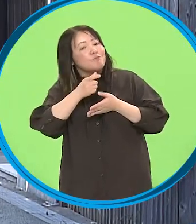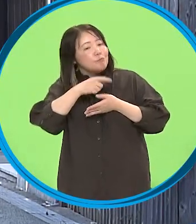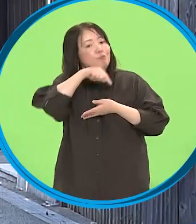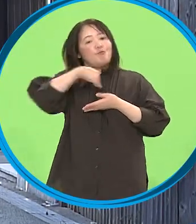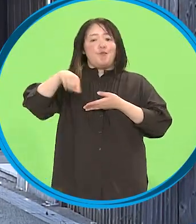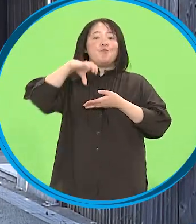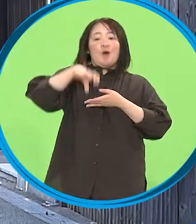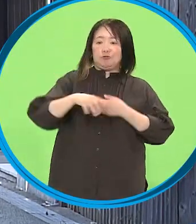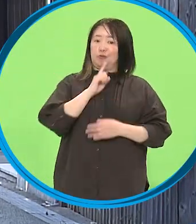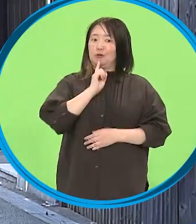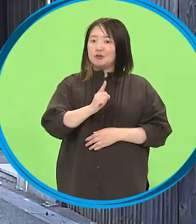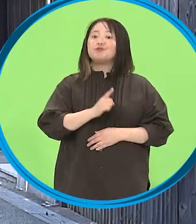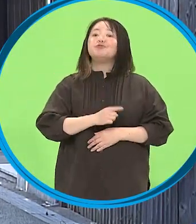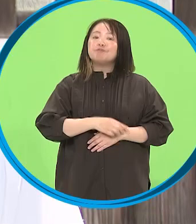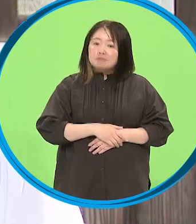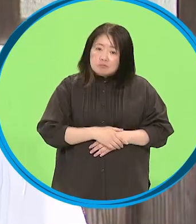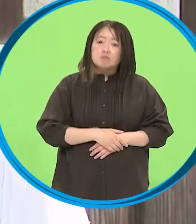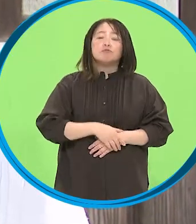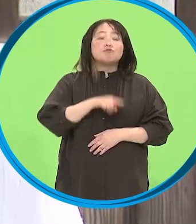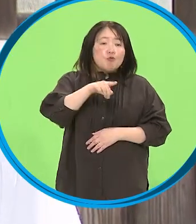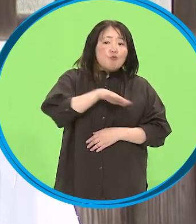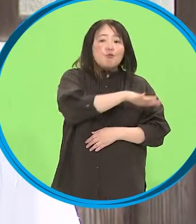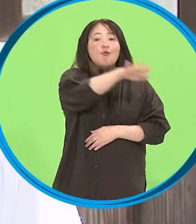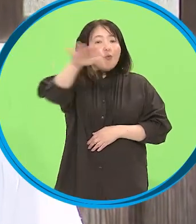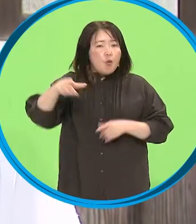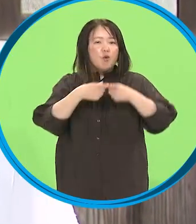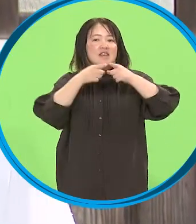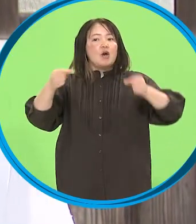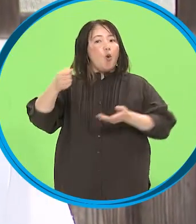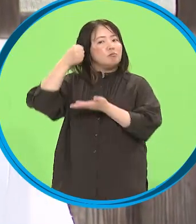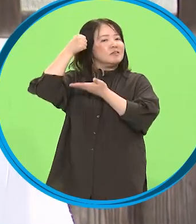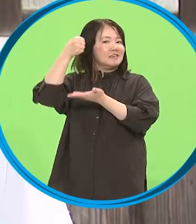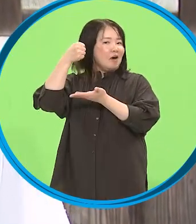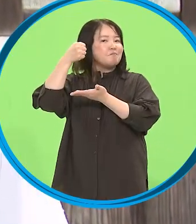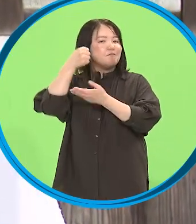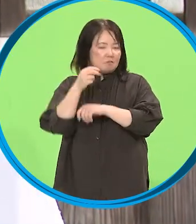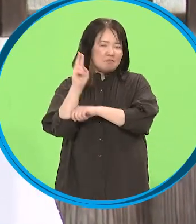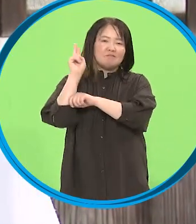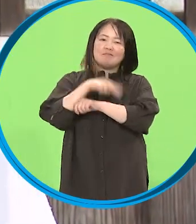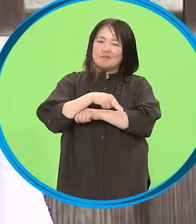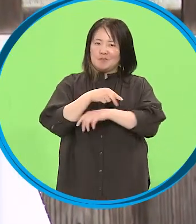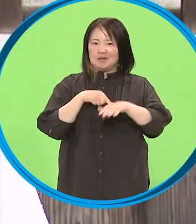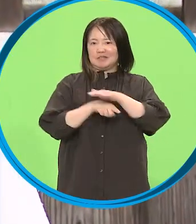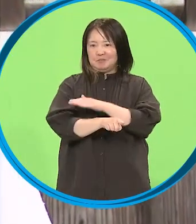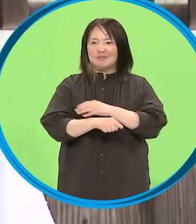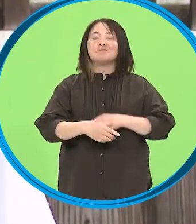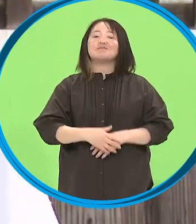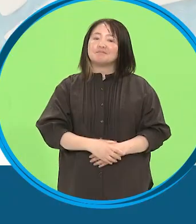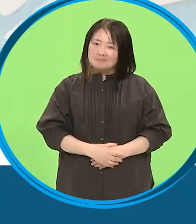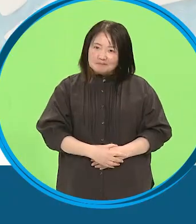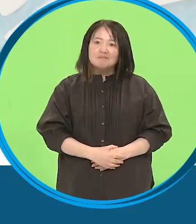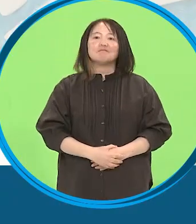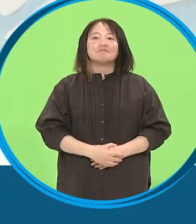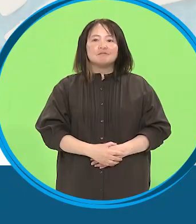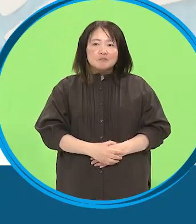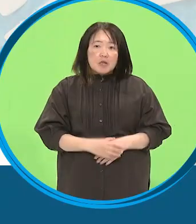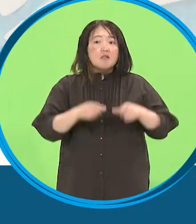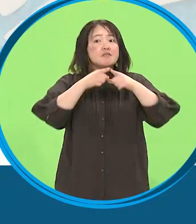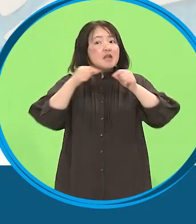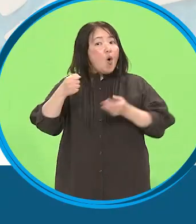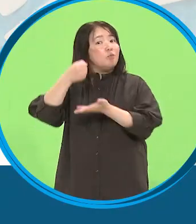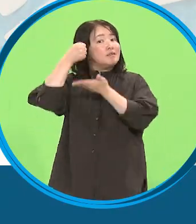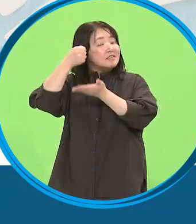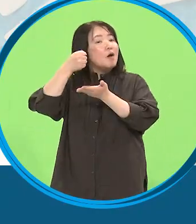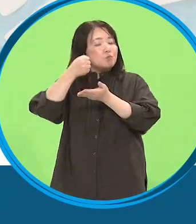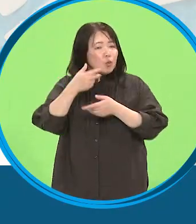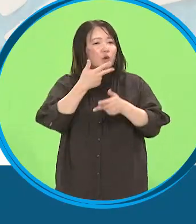が多く残っていることから、町全体が日本遺産に認定されているんです。 日